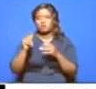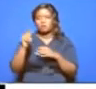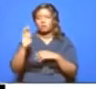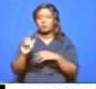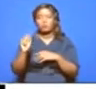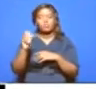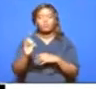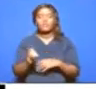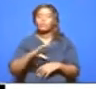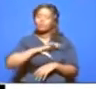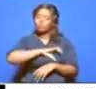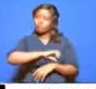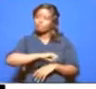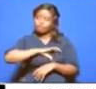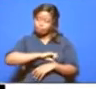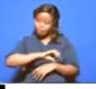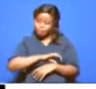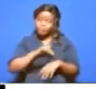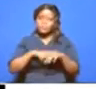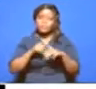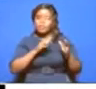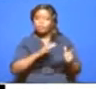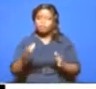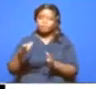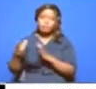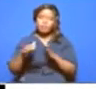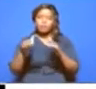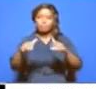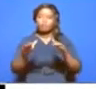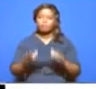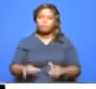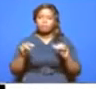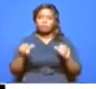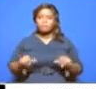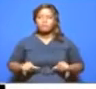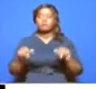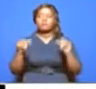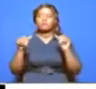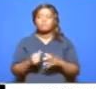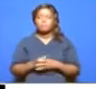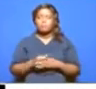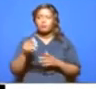tulivu, huku mipango ya kumuaga marehemu ikiandaliwa. Papa's been sick